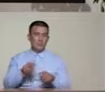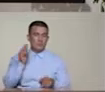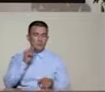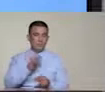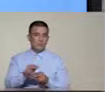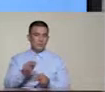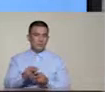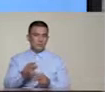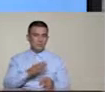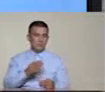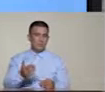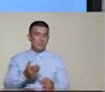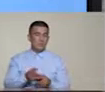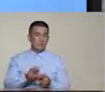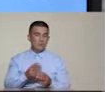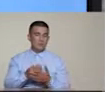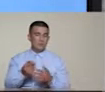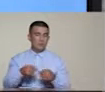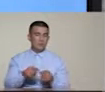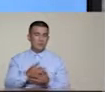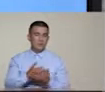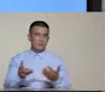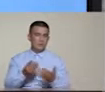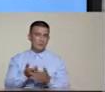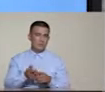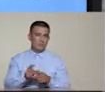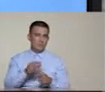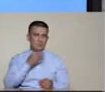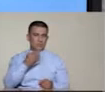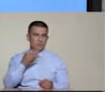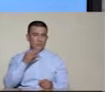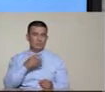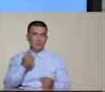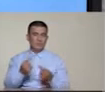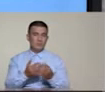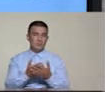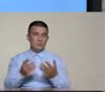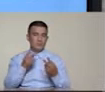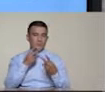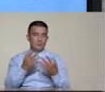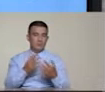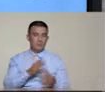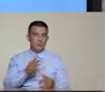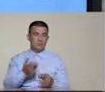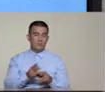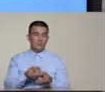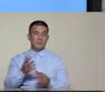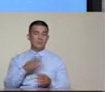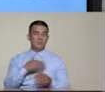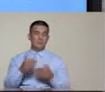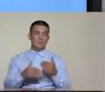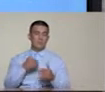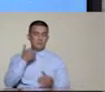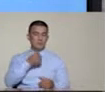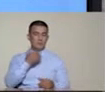edi. Uning rahnamoligida juda ko'pgina yodgorliklar aniqlangan. Keyinchalik keyingi yillarda